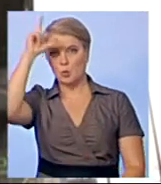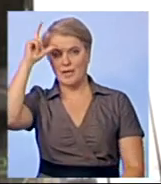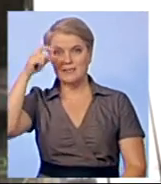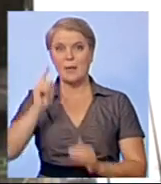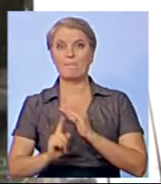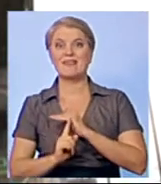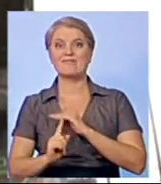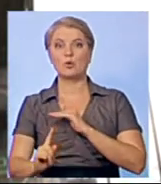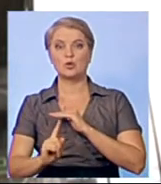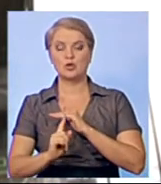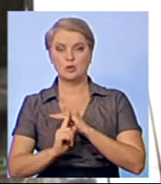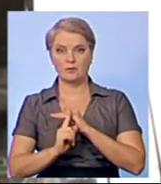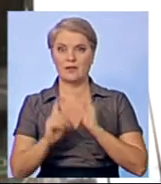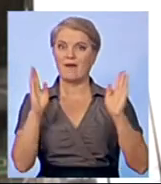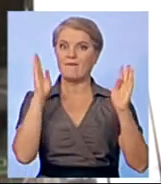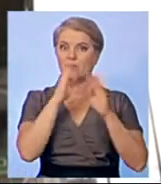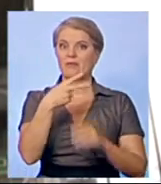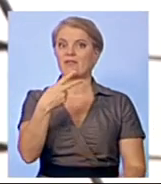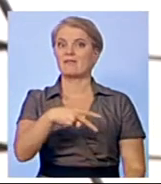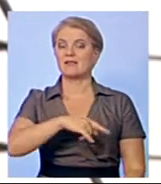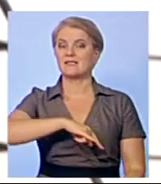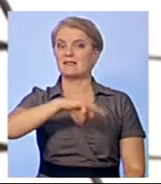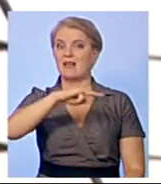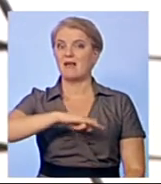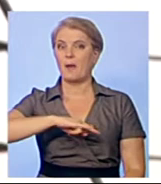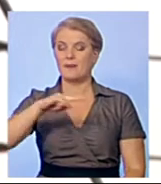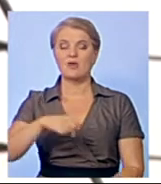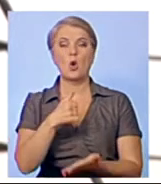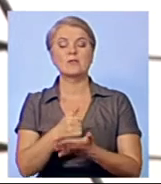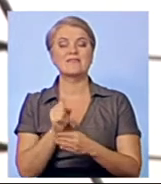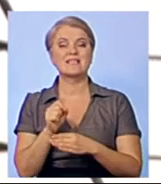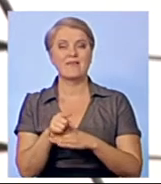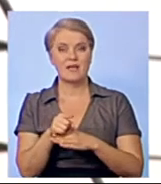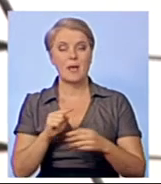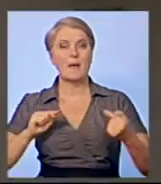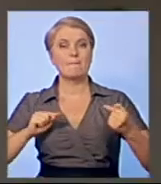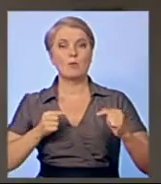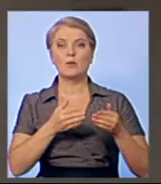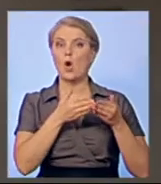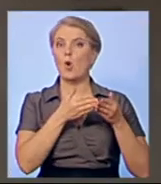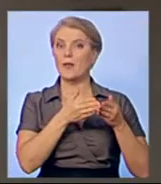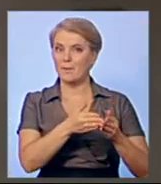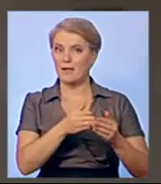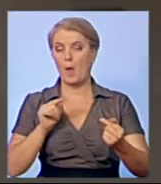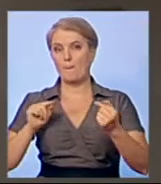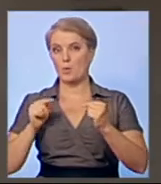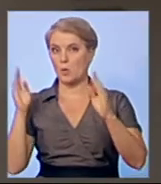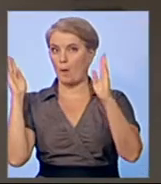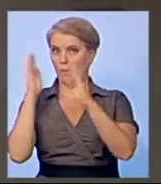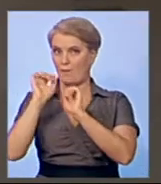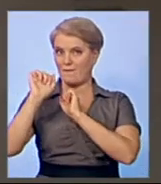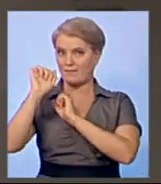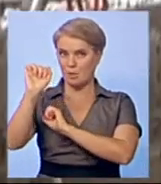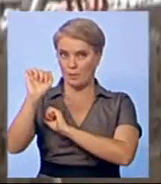повітрі застосують близько 20 літальних апаратів. Основні завдання учасників «Sea Breeze» – протикорабельна і протиповітряна оборона, висадка